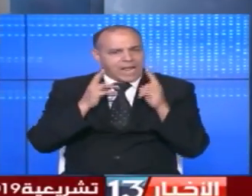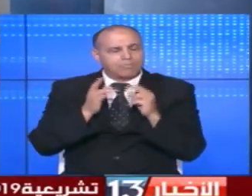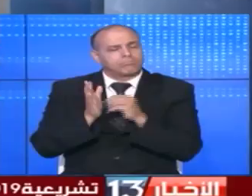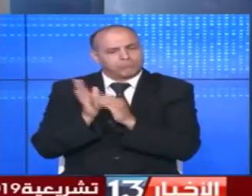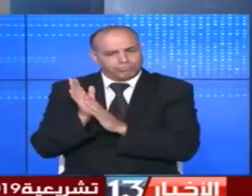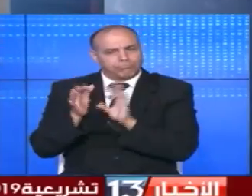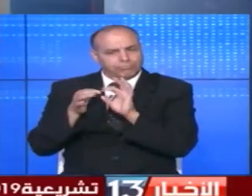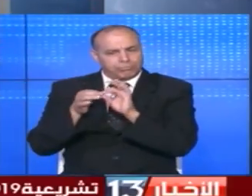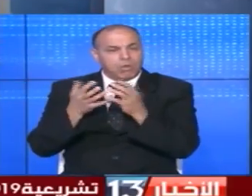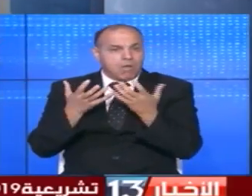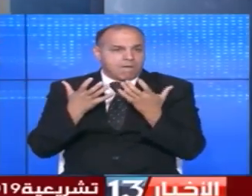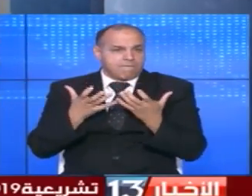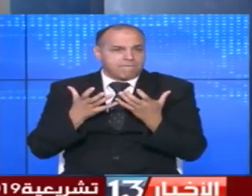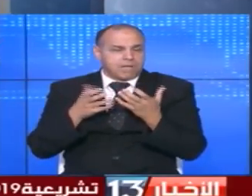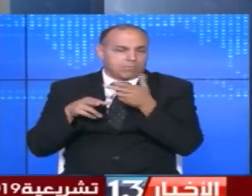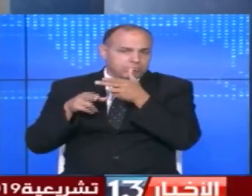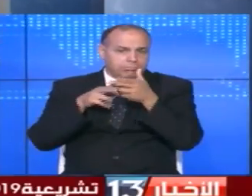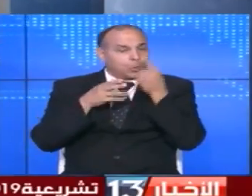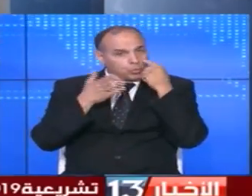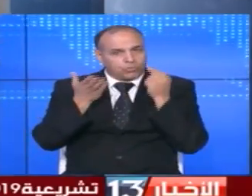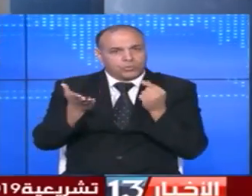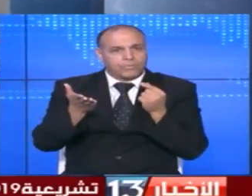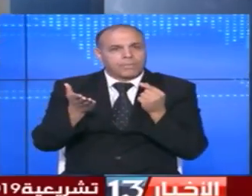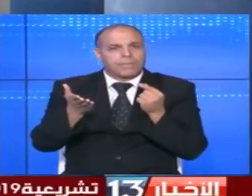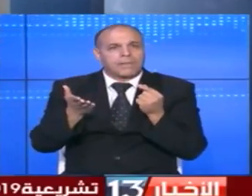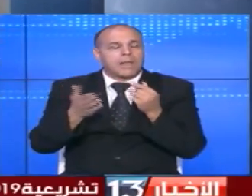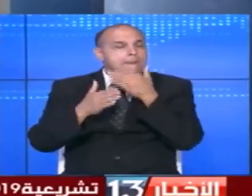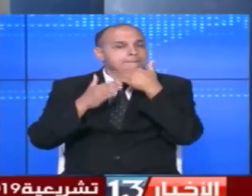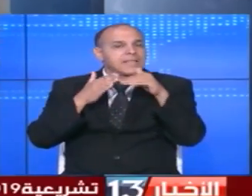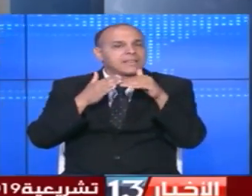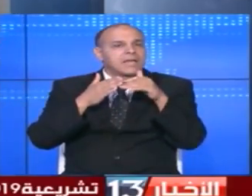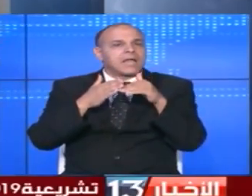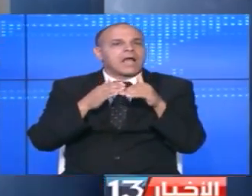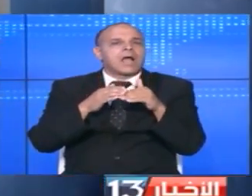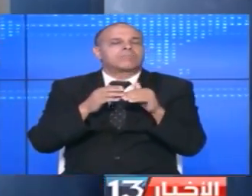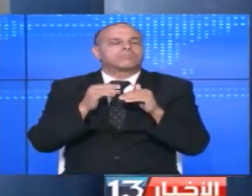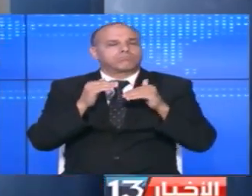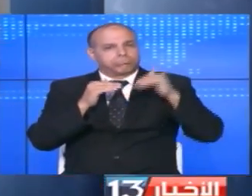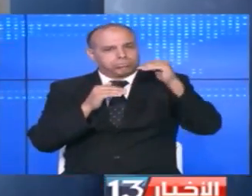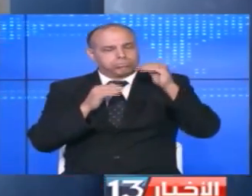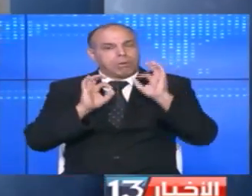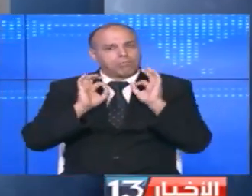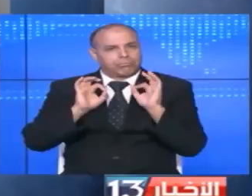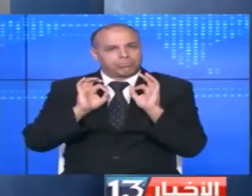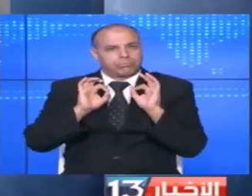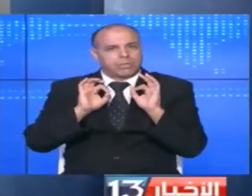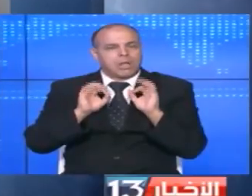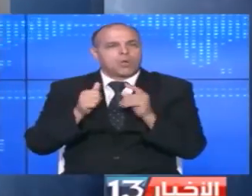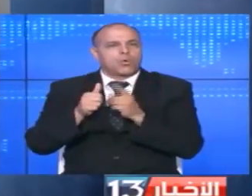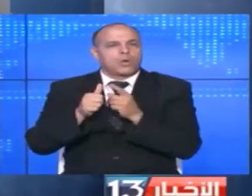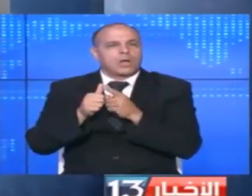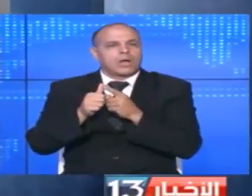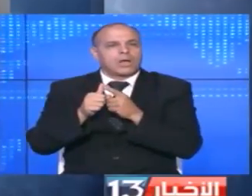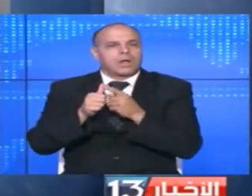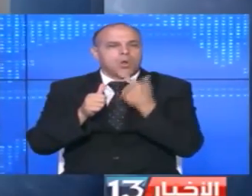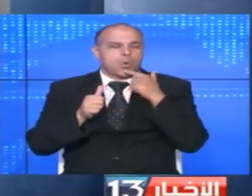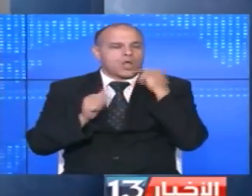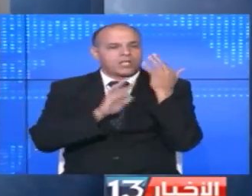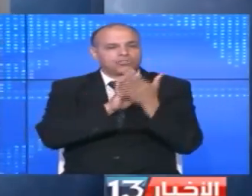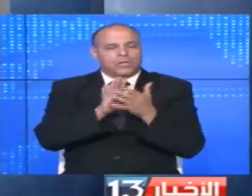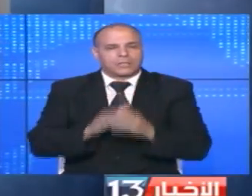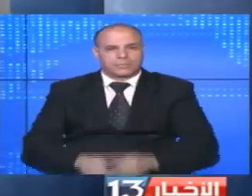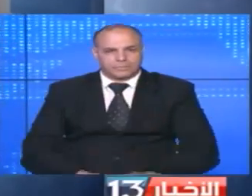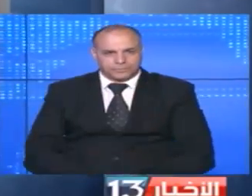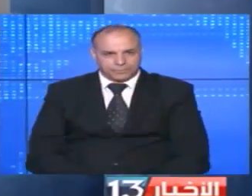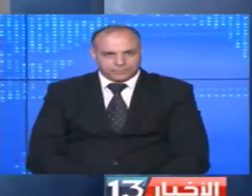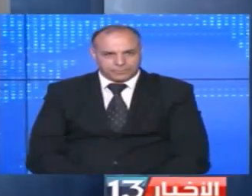الراغبه في نقل هذا الحدث من شاره البث على قناتين عاليه الدقه احداهما لغه الاشاره